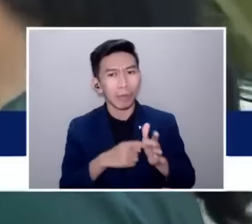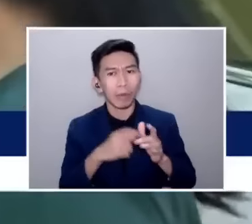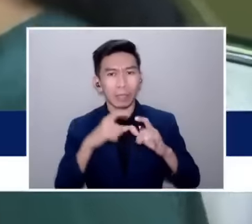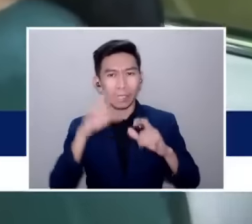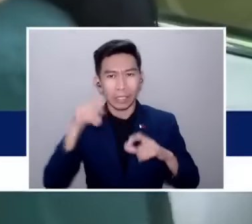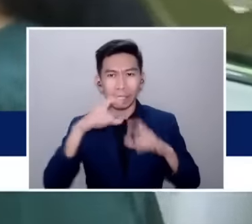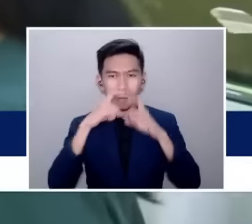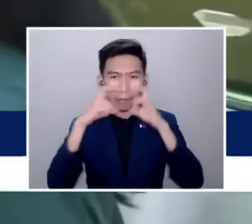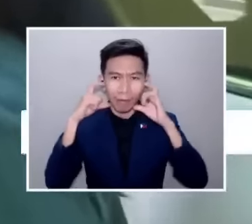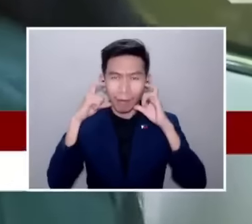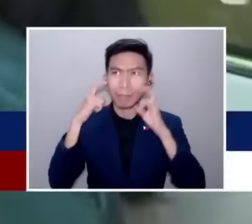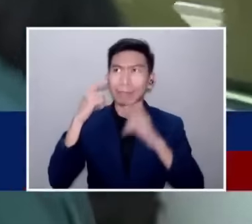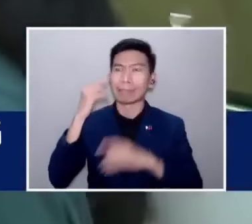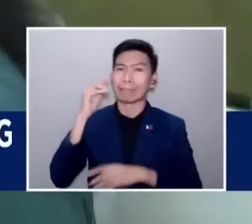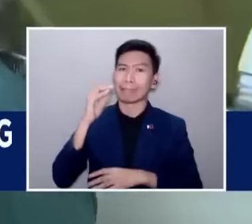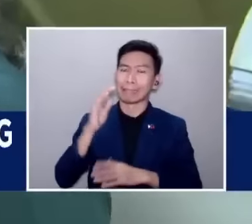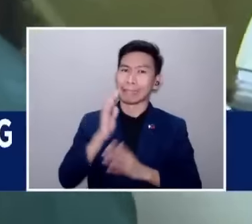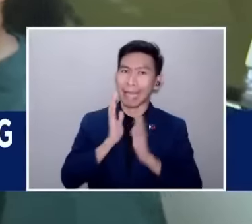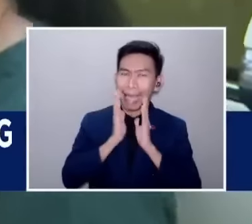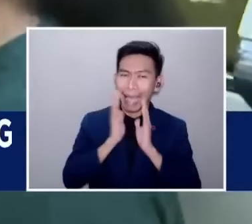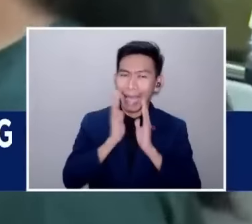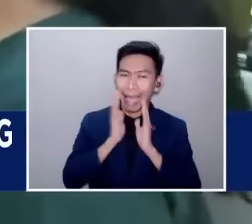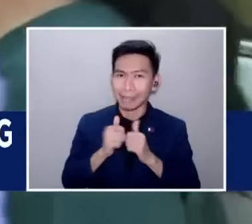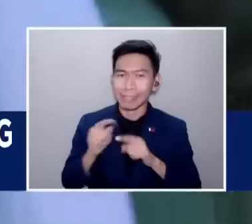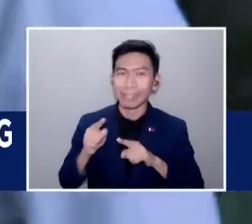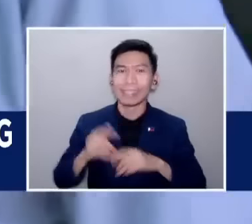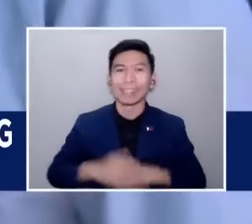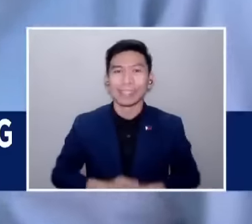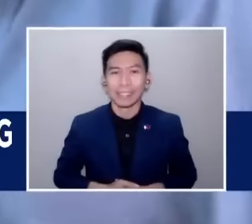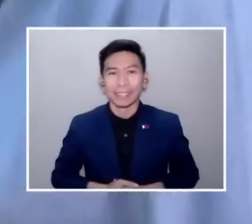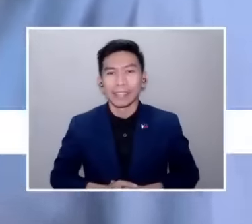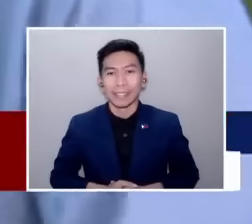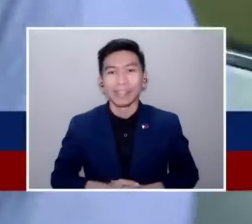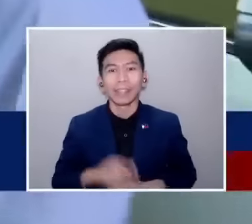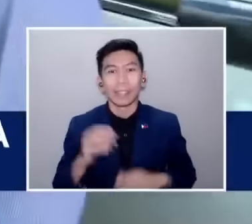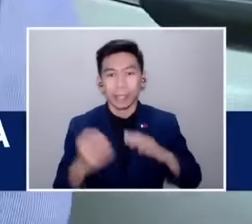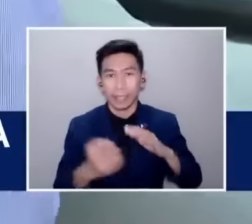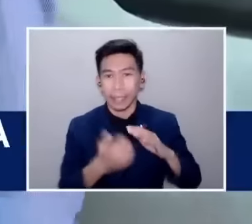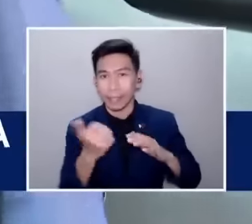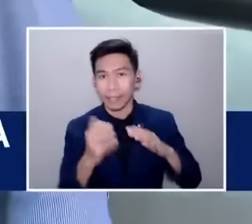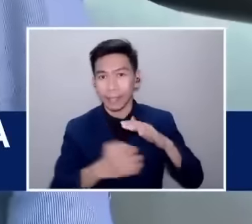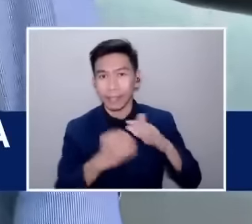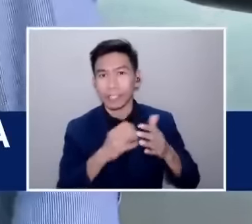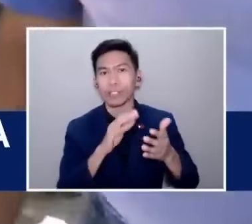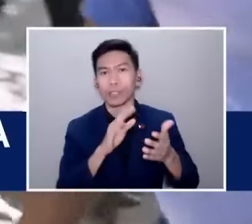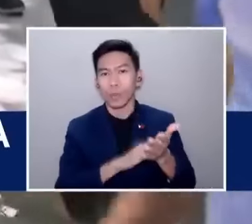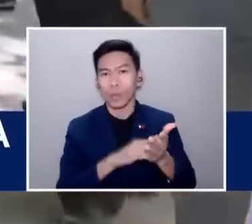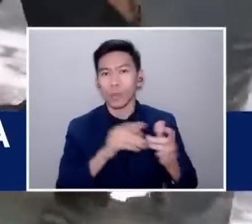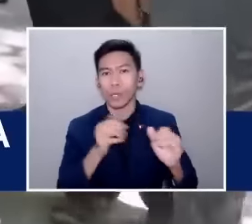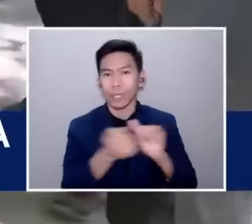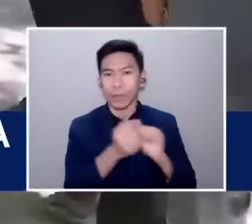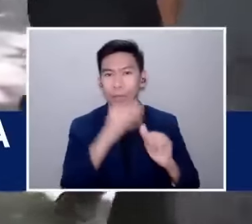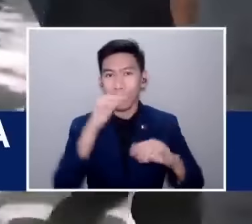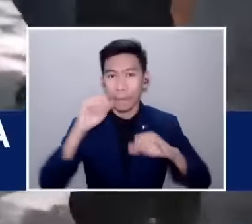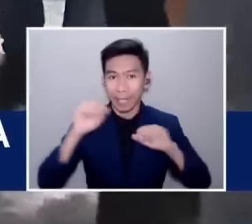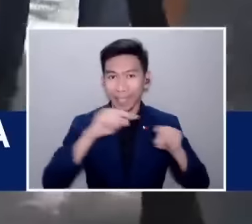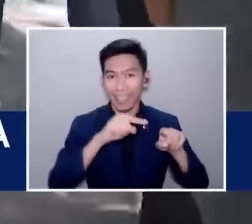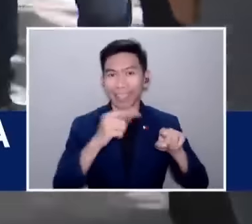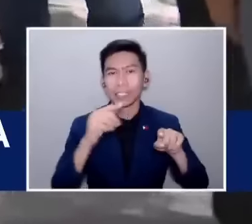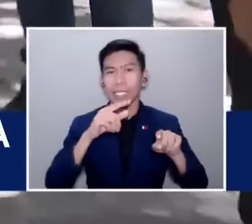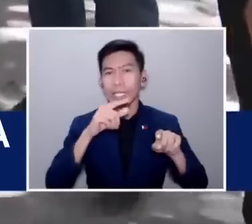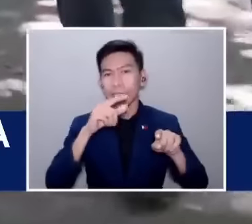mask. Sa Rafael Palma Elementary School naman sa Maynila, bumoto ang running mate ni Pacquiao na si Lito Atienza na naka-wheelchair pa